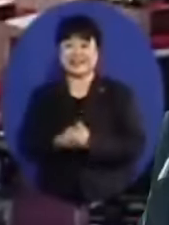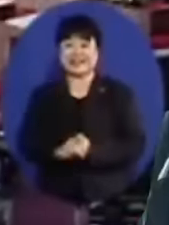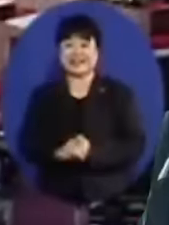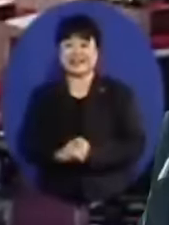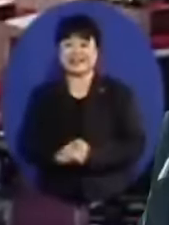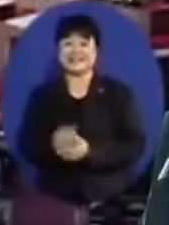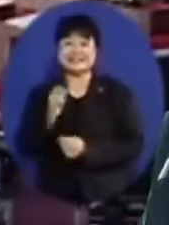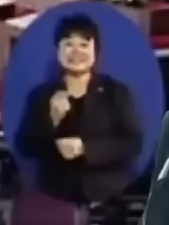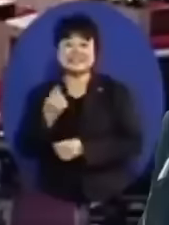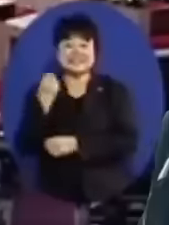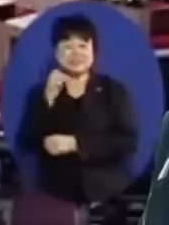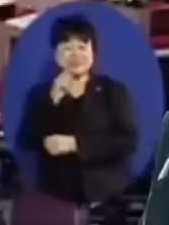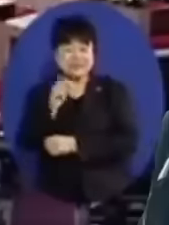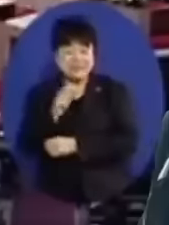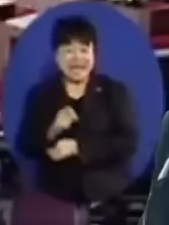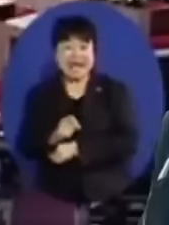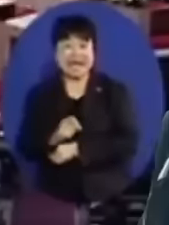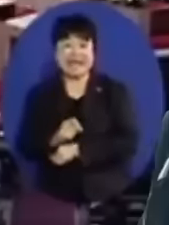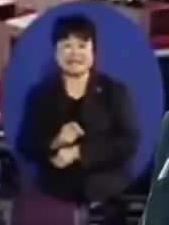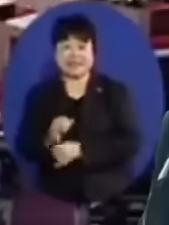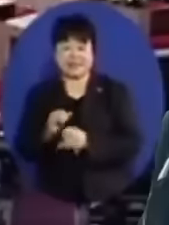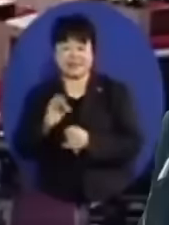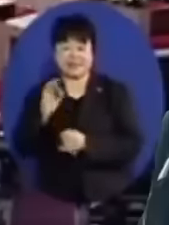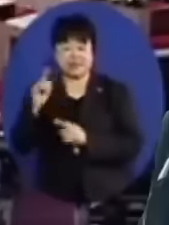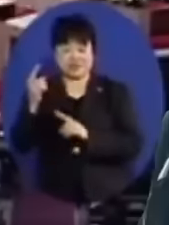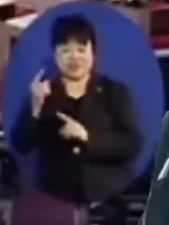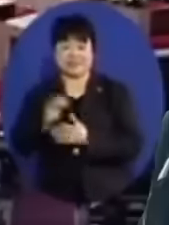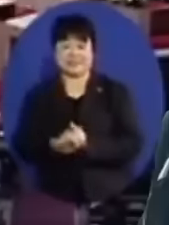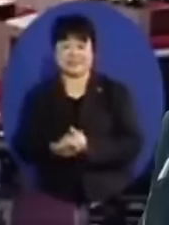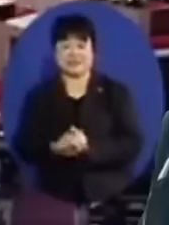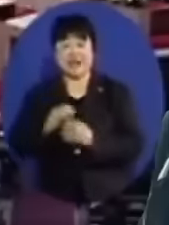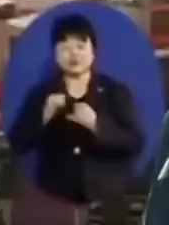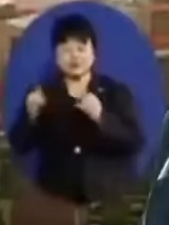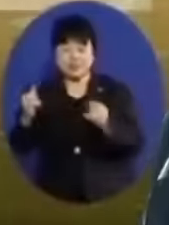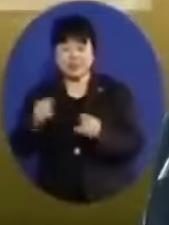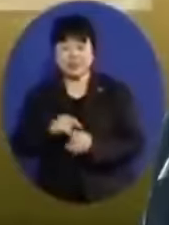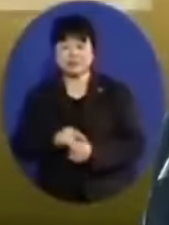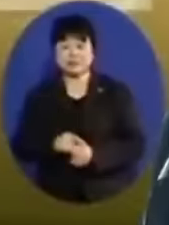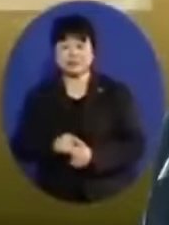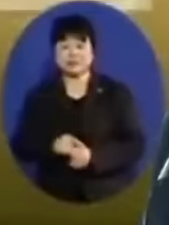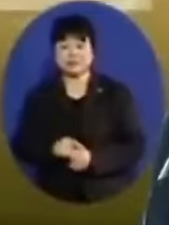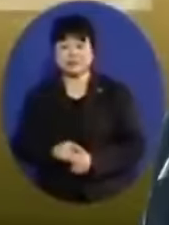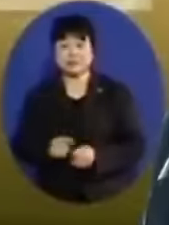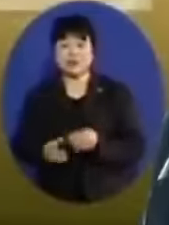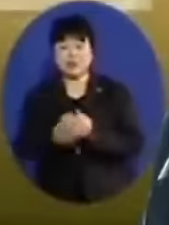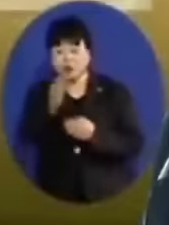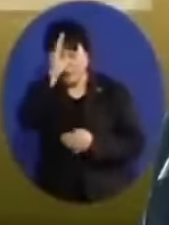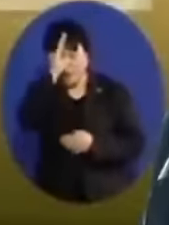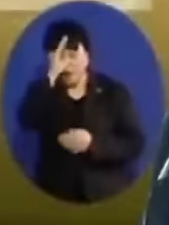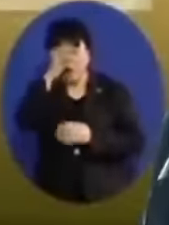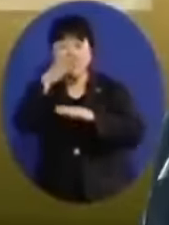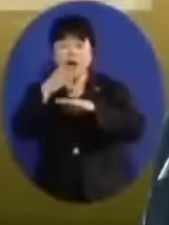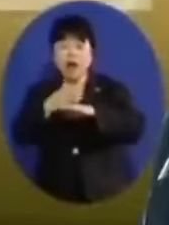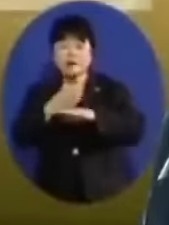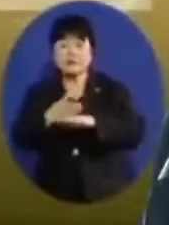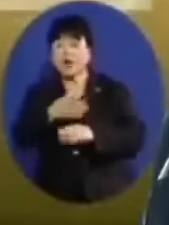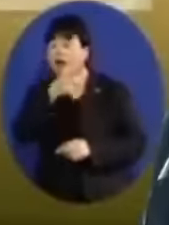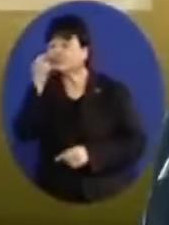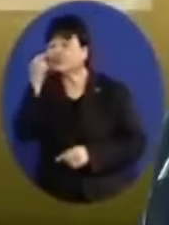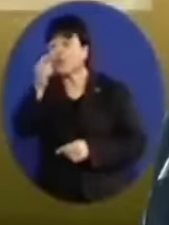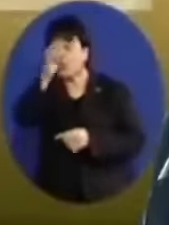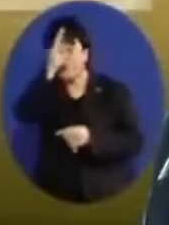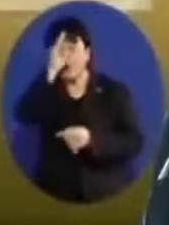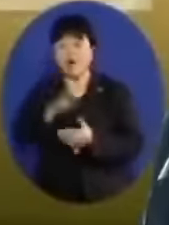기자이자 한국인의 29조를 쓴 이규태 씨는 한국인이 가지고 있는 공통적인 병은 감사 결핍증이라고